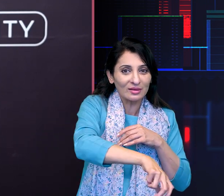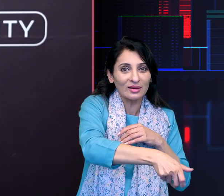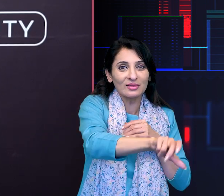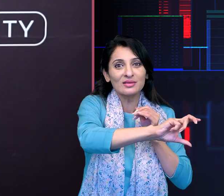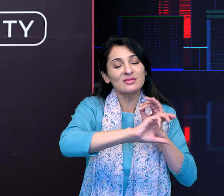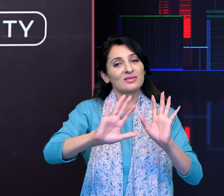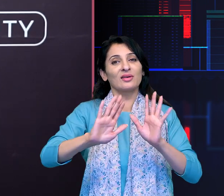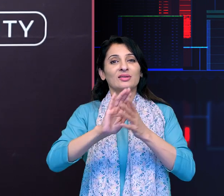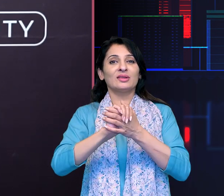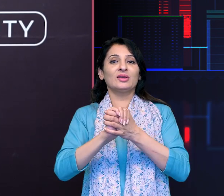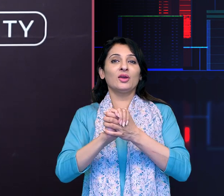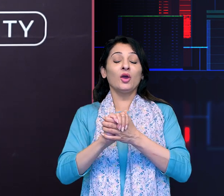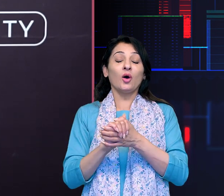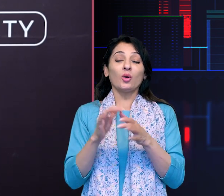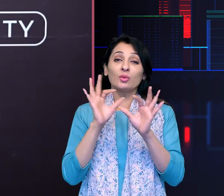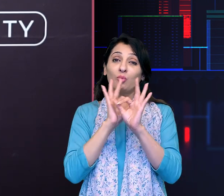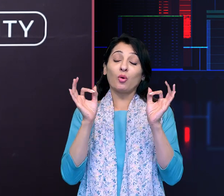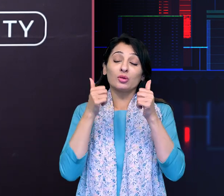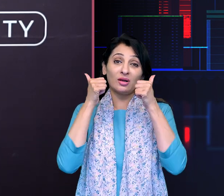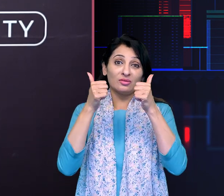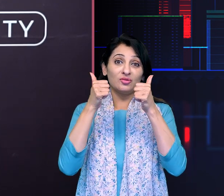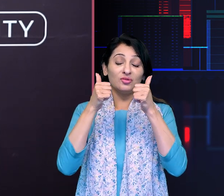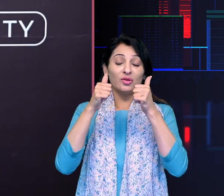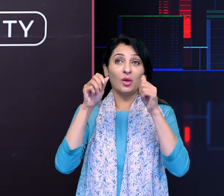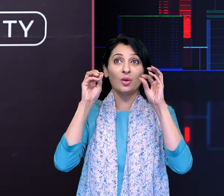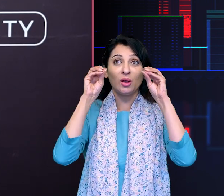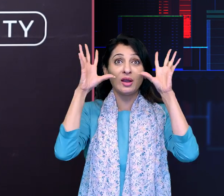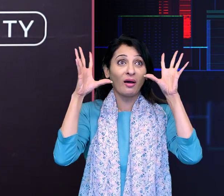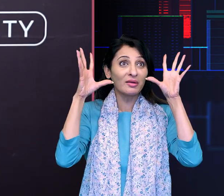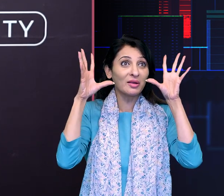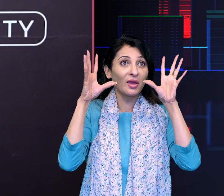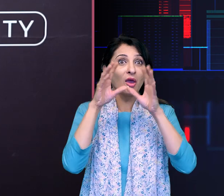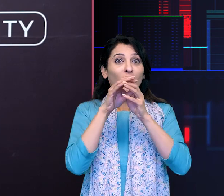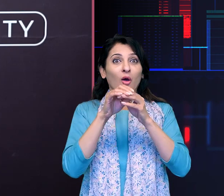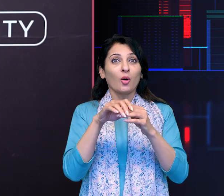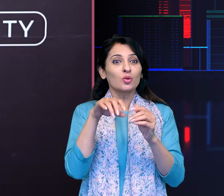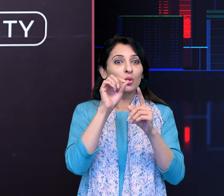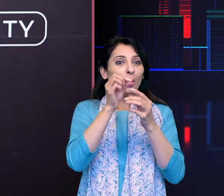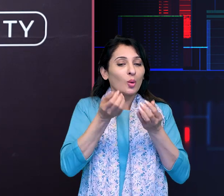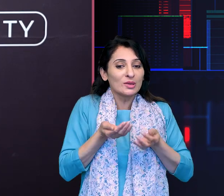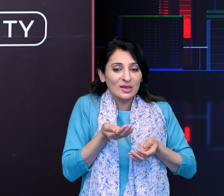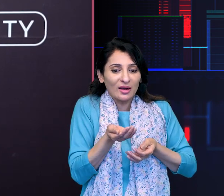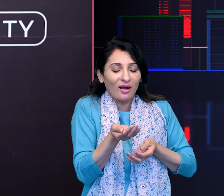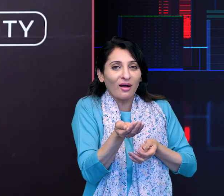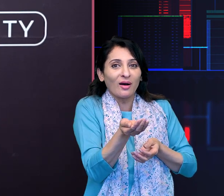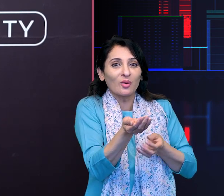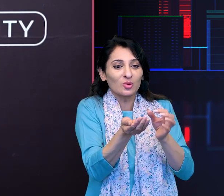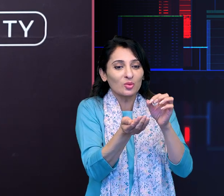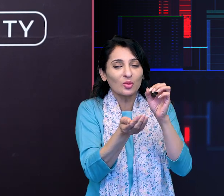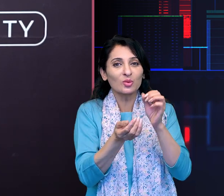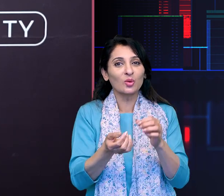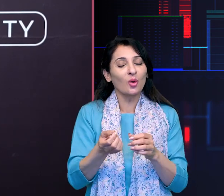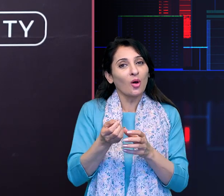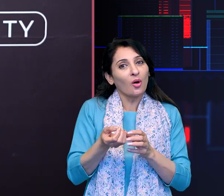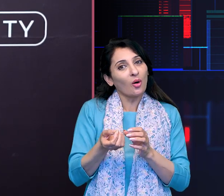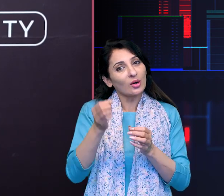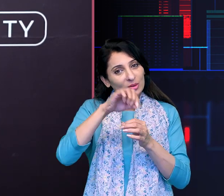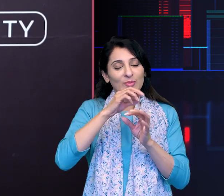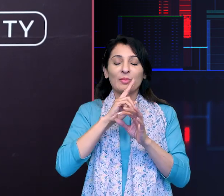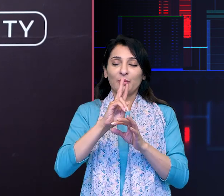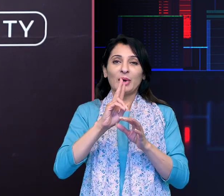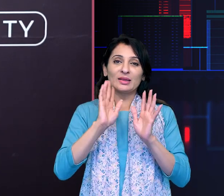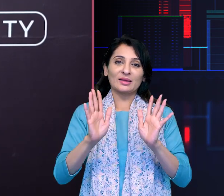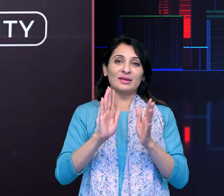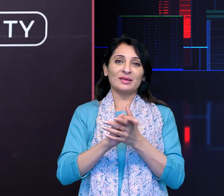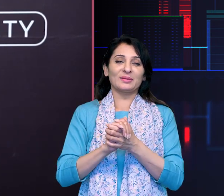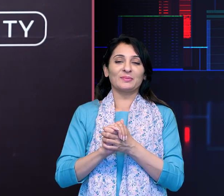कमरों के अंदर गिरती थी और ये खूबसूरत कुमकुम में kumkumen जहां पर यह चिराग रखते द और इस एरिया को रोशन करते